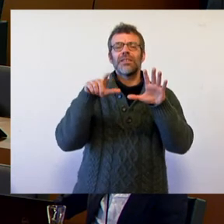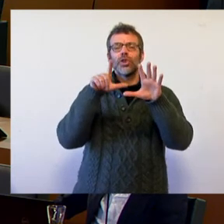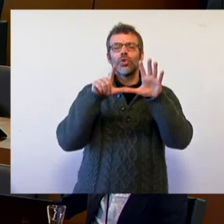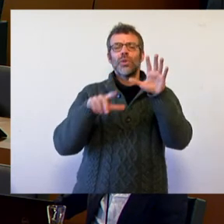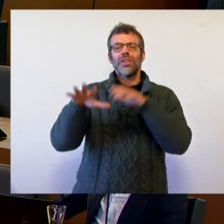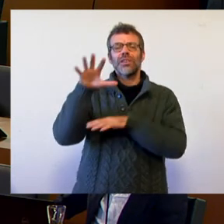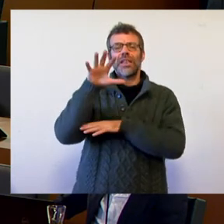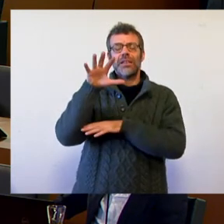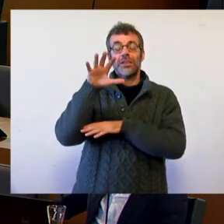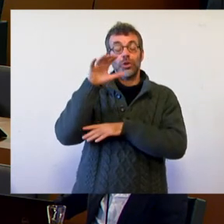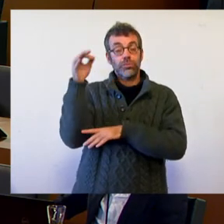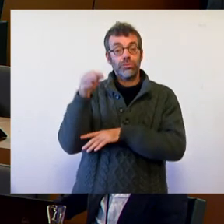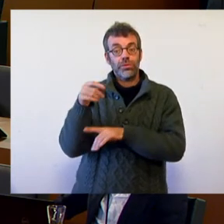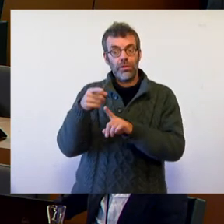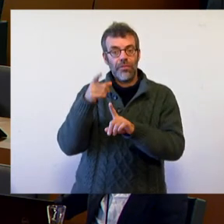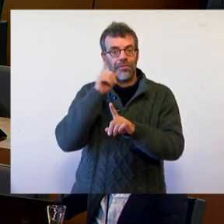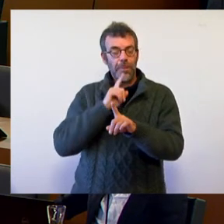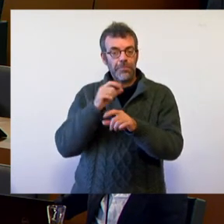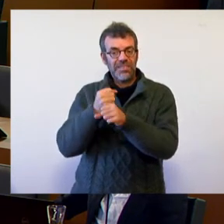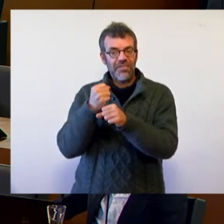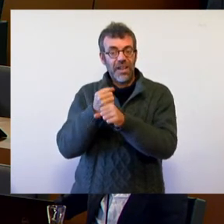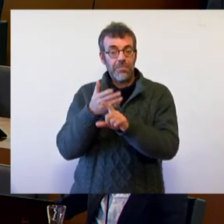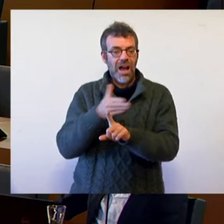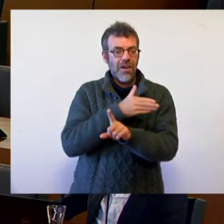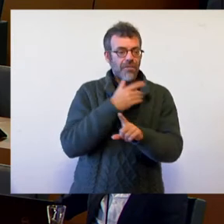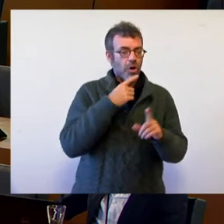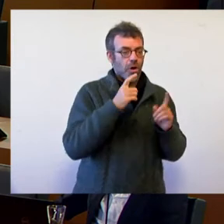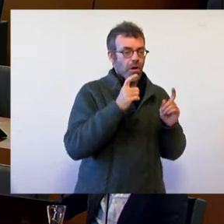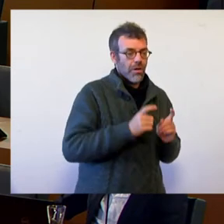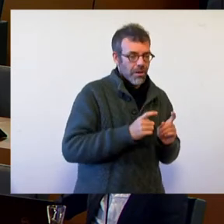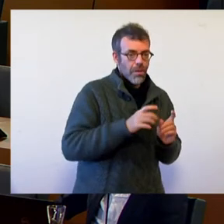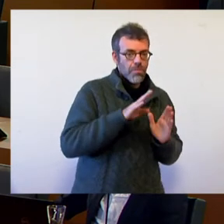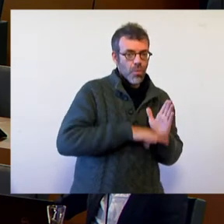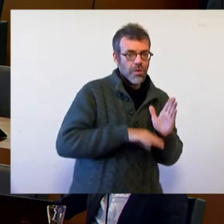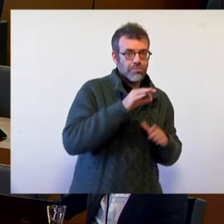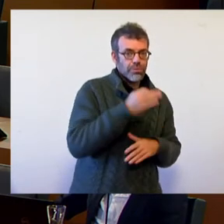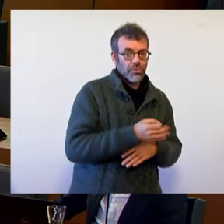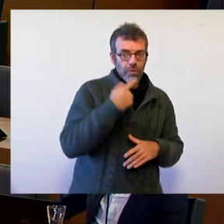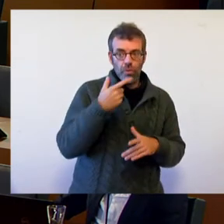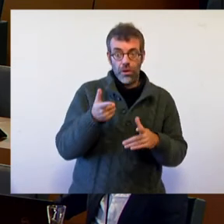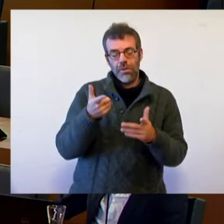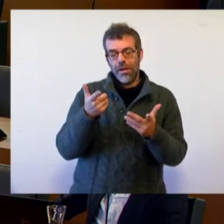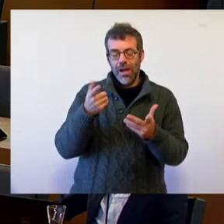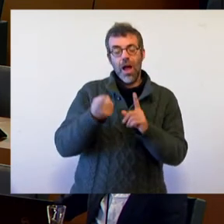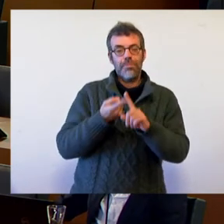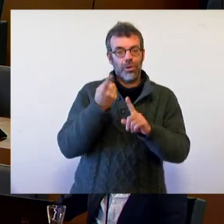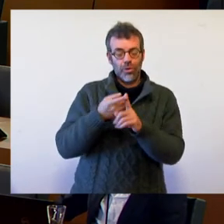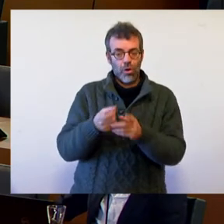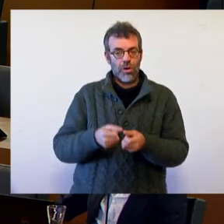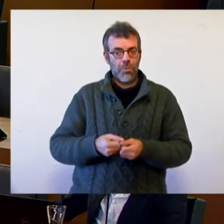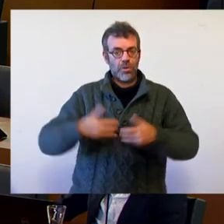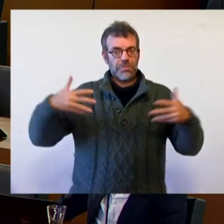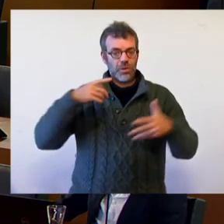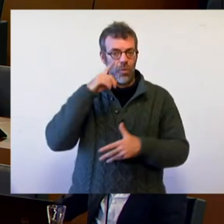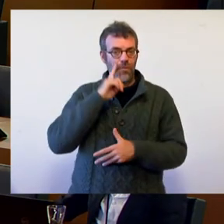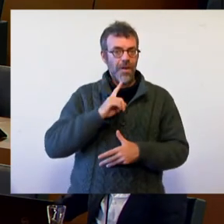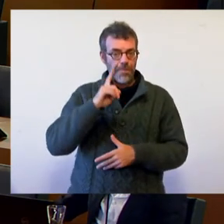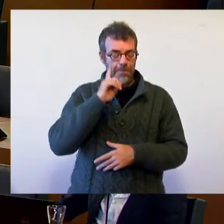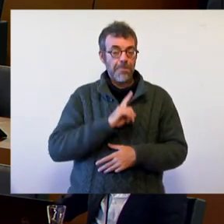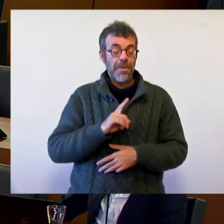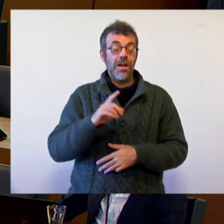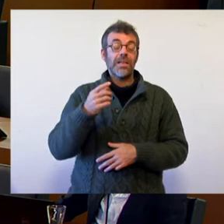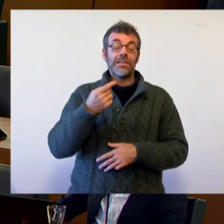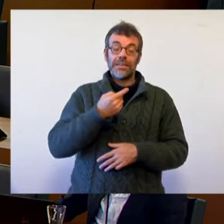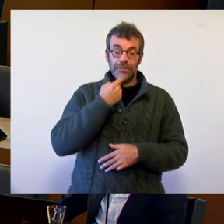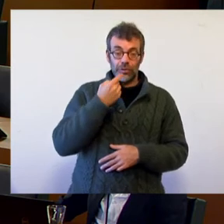voit, cette politique de la petite enfance est absolument essentielle pour cette émancipation des femmes et leur possibilité de s'émanciper,